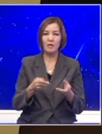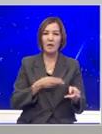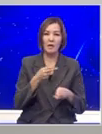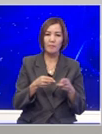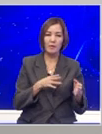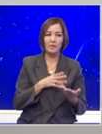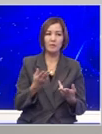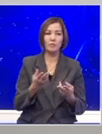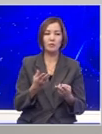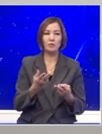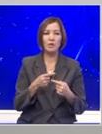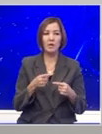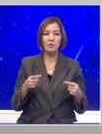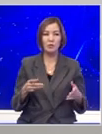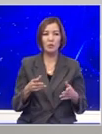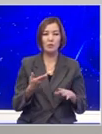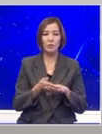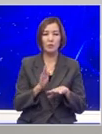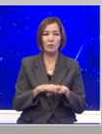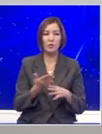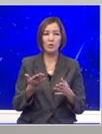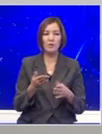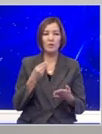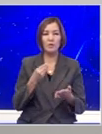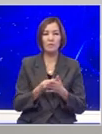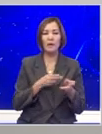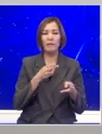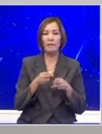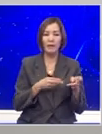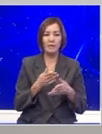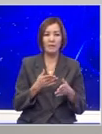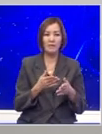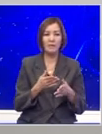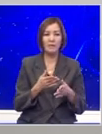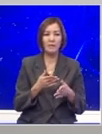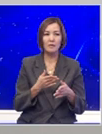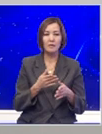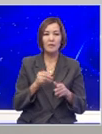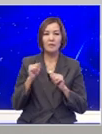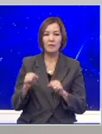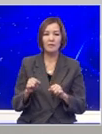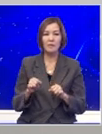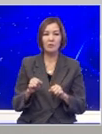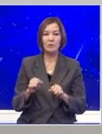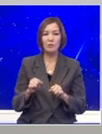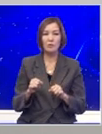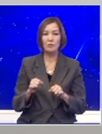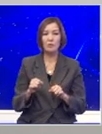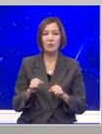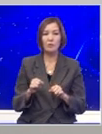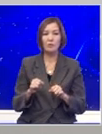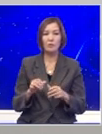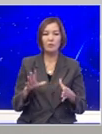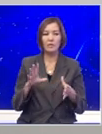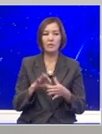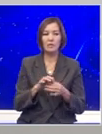буын ауыстыратын операциялар, сонда күрделі қымбат тұратын операцияларды осы мәселе сақтандыру мәртебесі бар адамдар портал